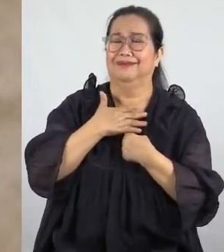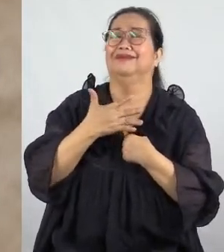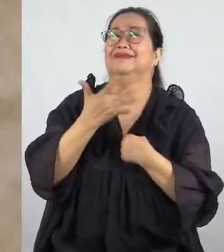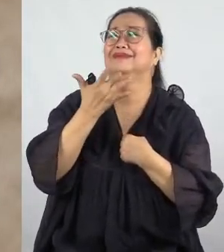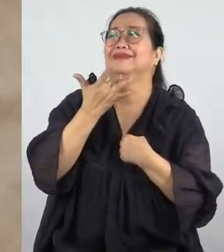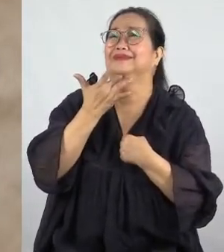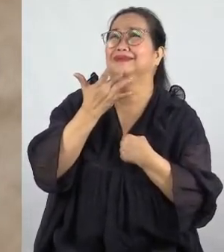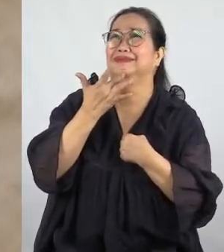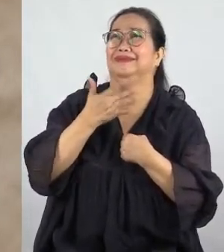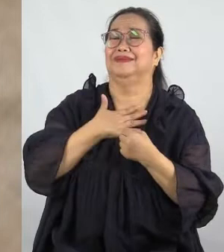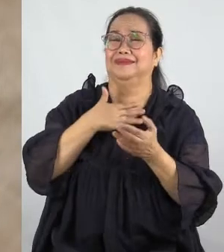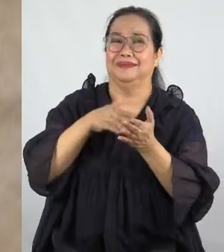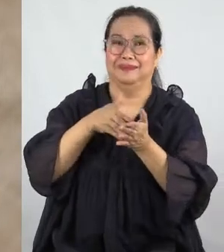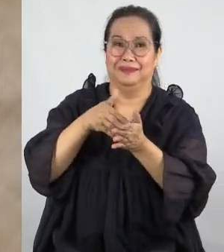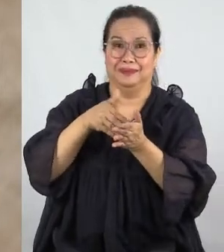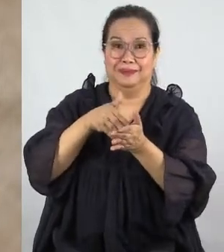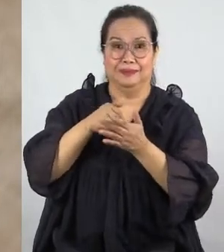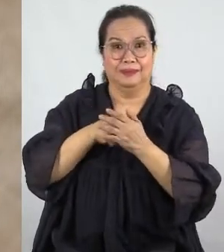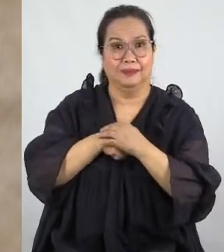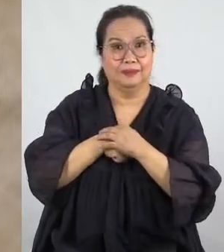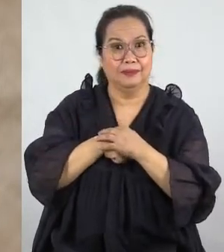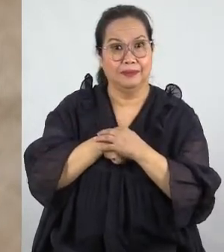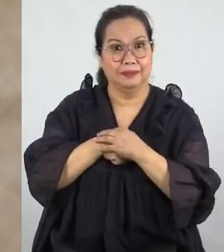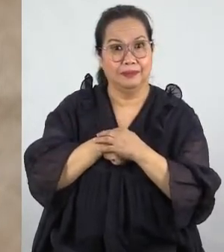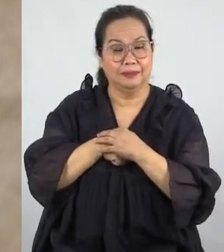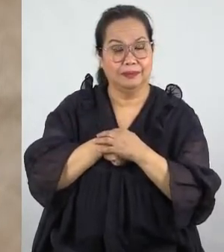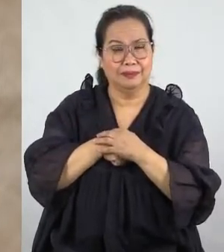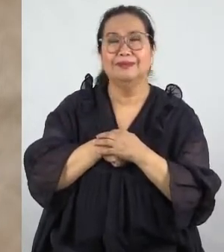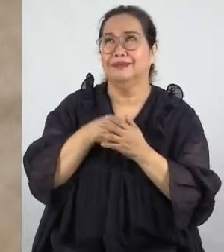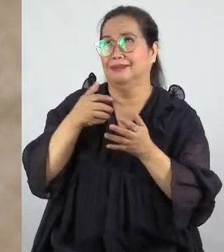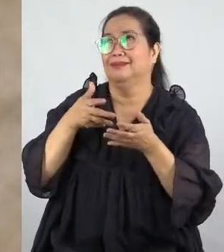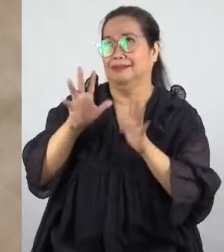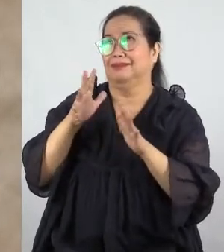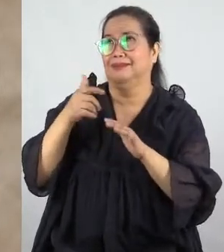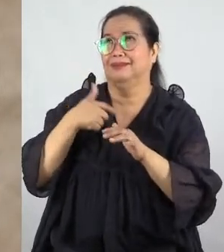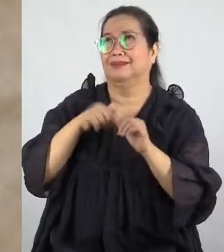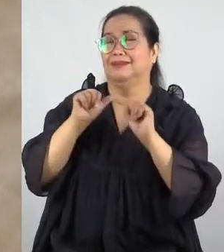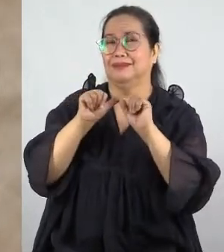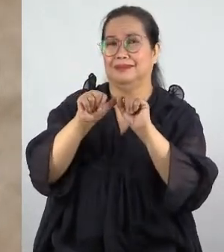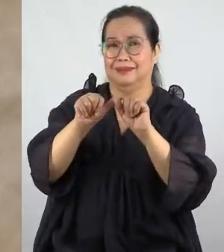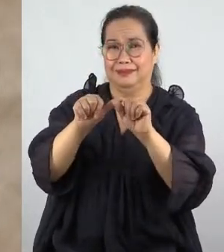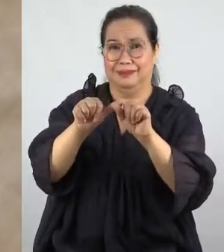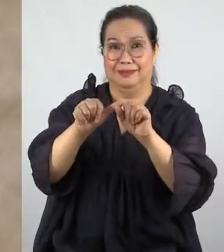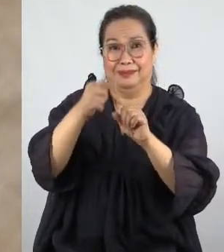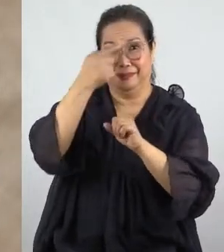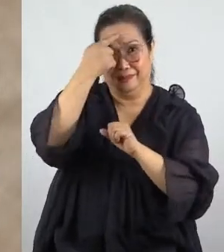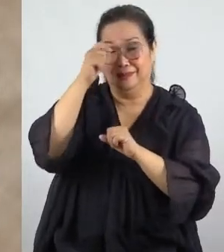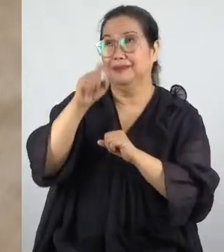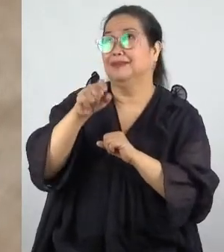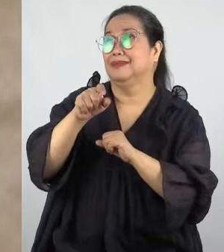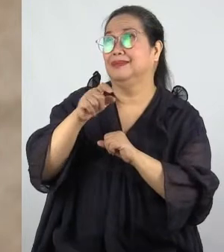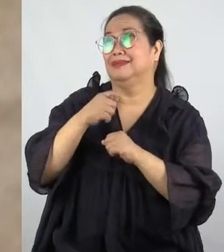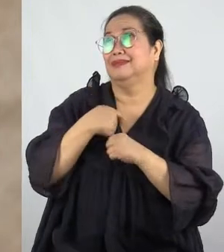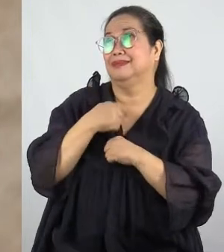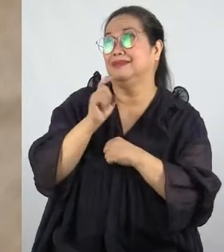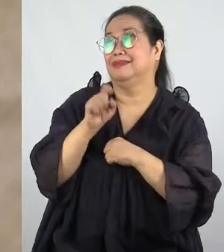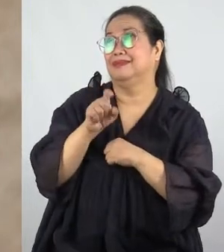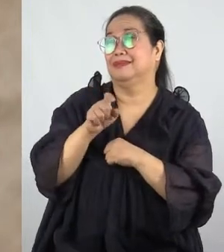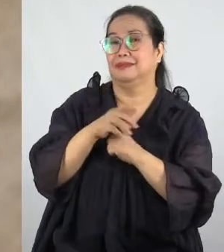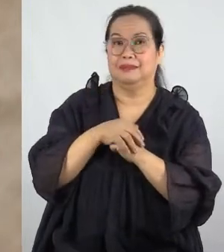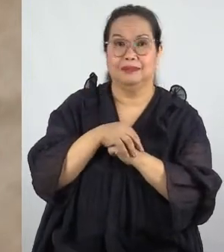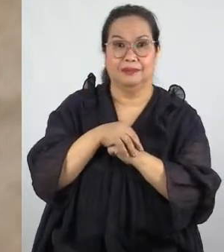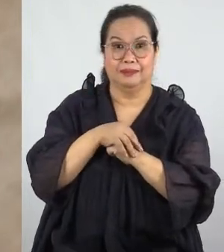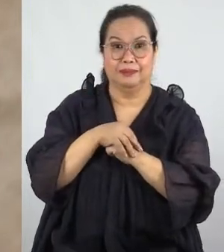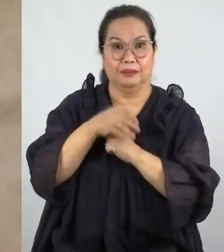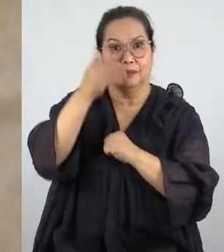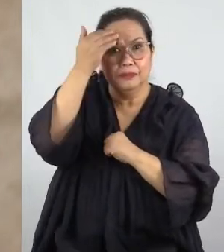Itong aking kahinaan na ito. Hayaan mo na magpatuloy ako dito sapagkat kailangan ko ito. Di